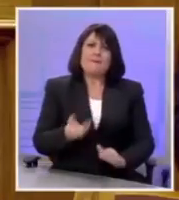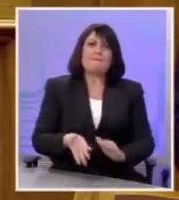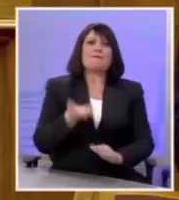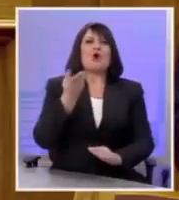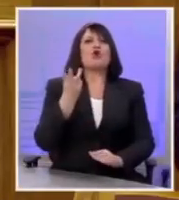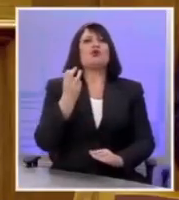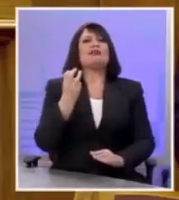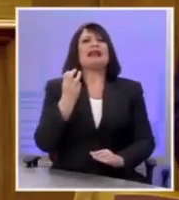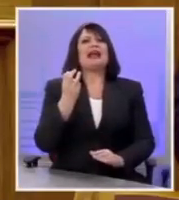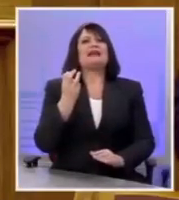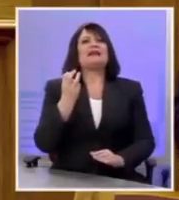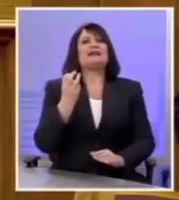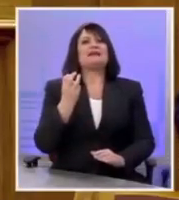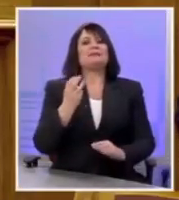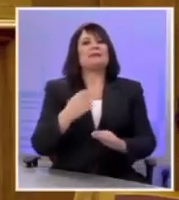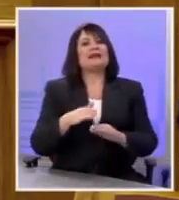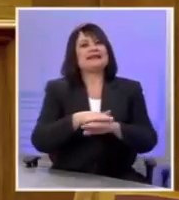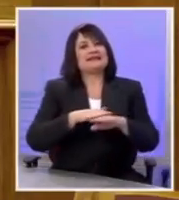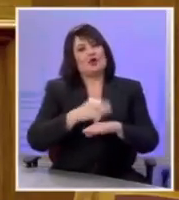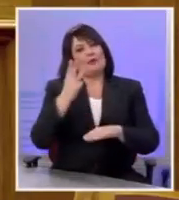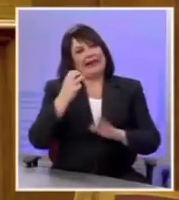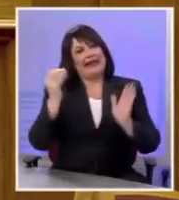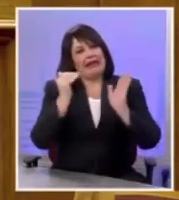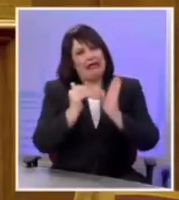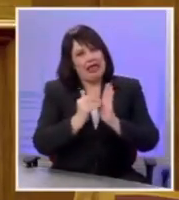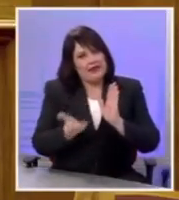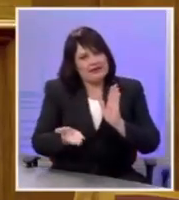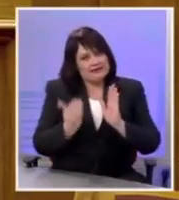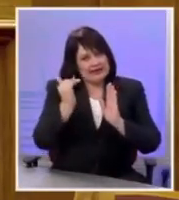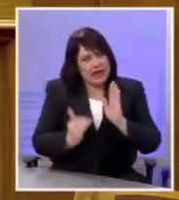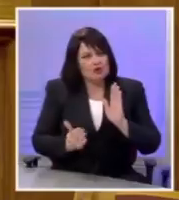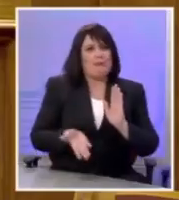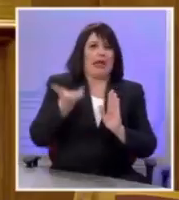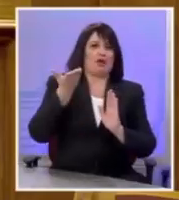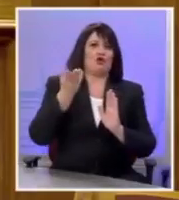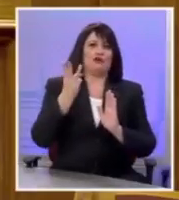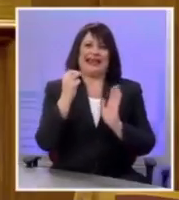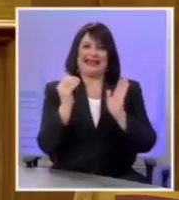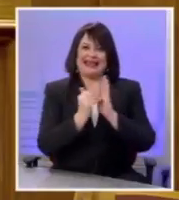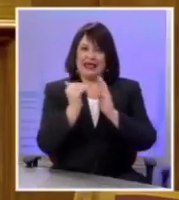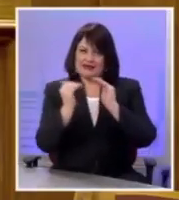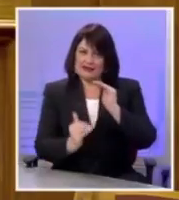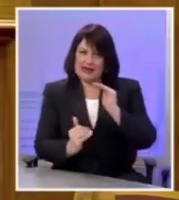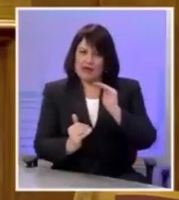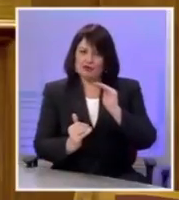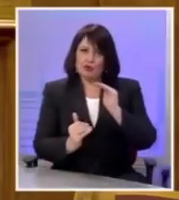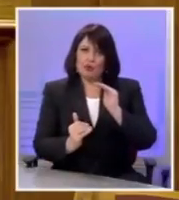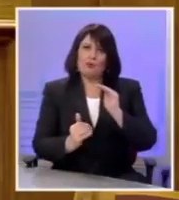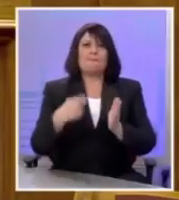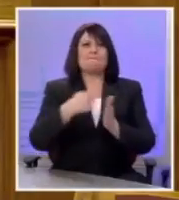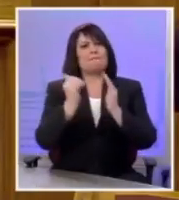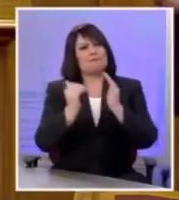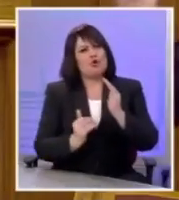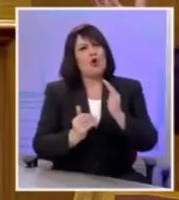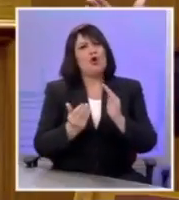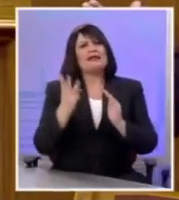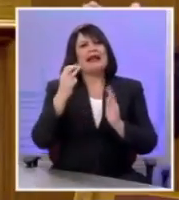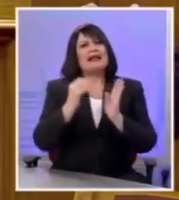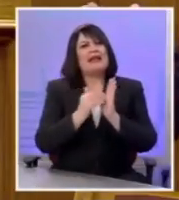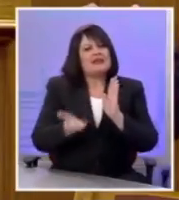από 30%, 30.000, αυτοί που έχουν 30.000 και κάτω πληρώνουν λιγότερο και αυτοί που